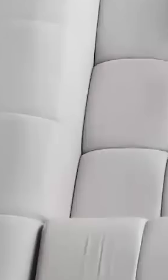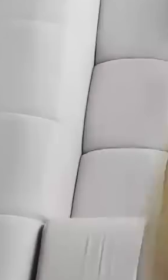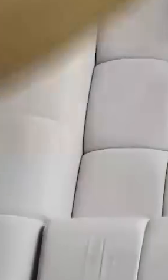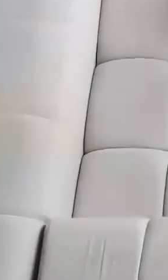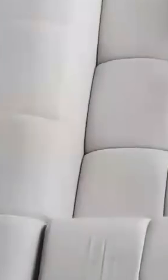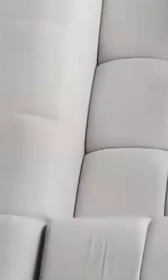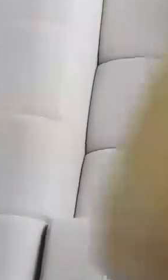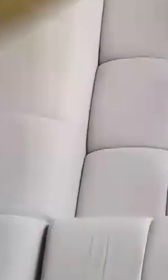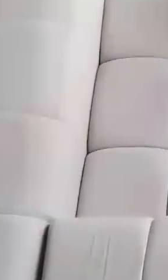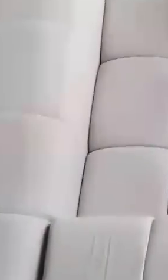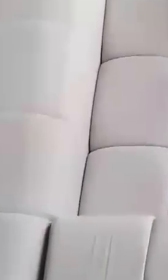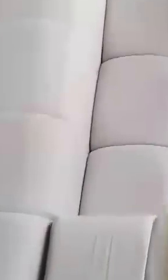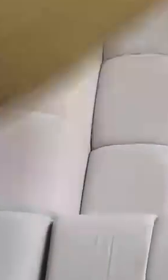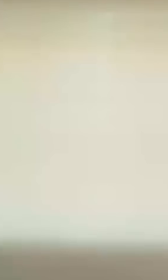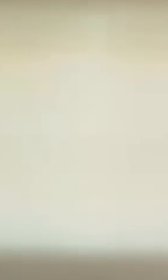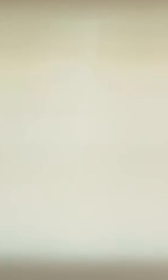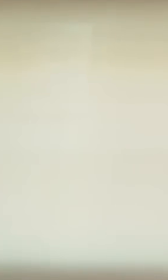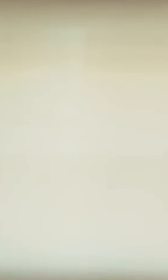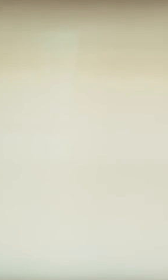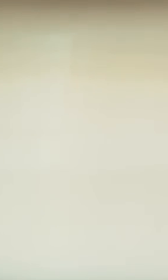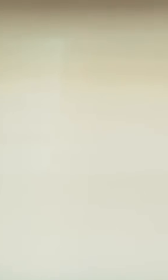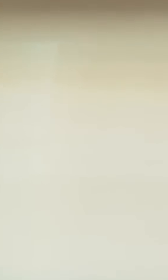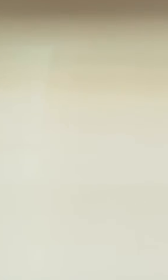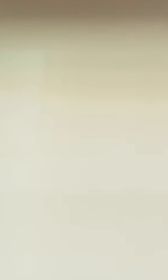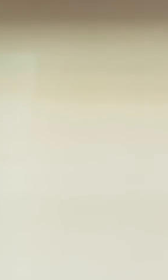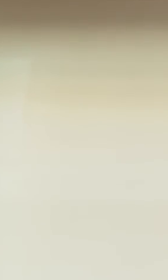טורנדו. וויסטינג האוס, מותג מעבררי תקרה